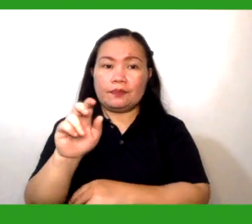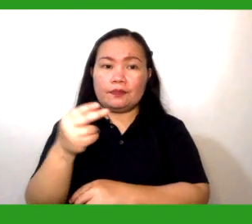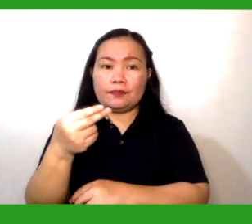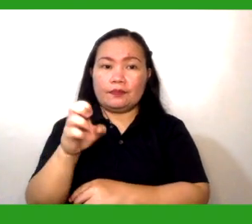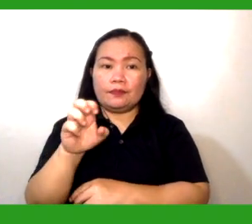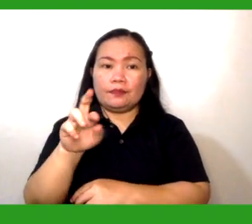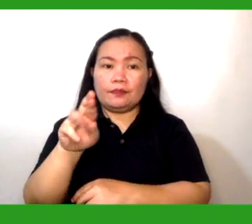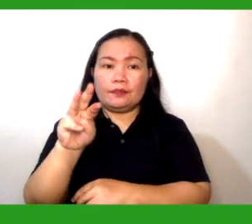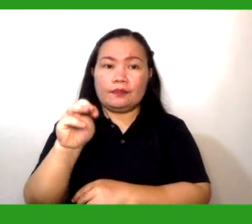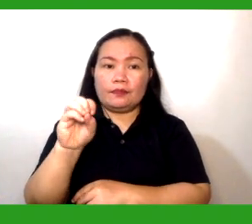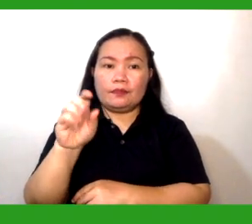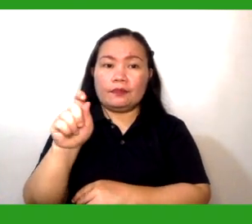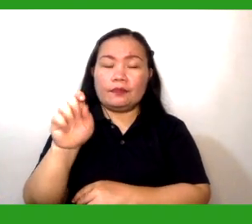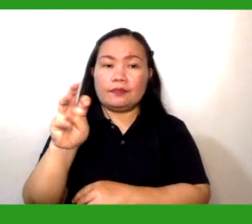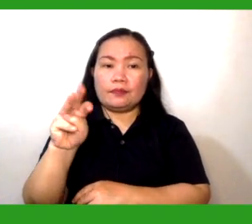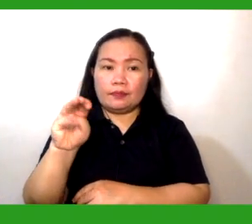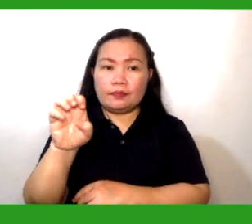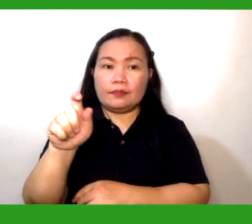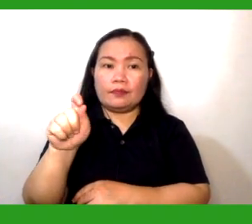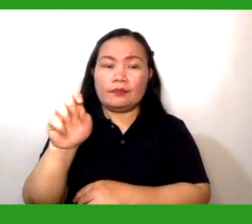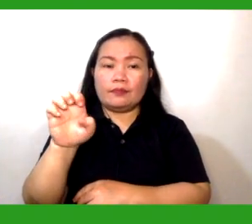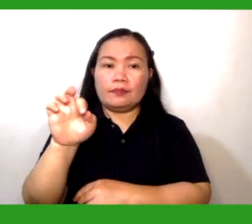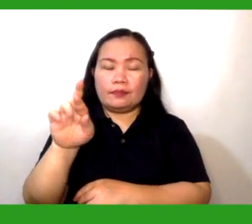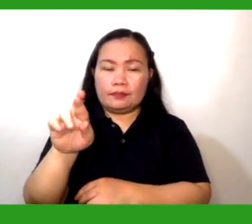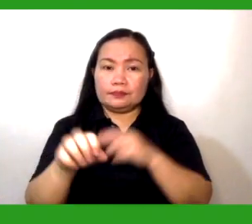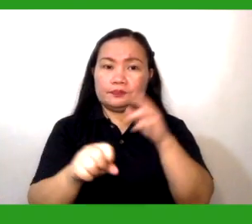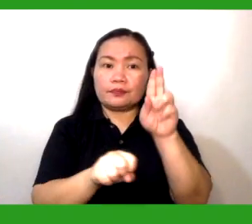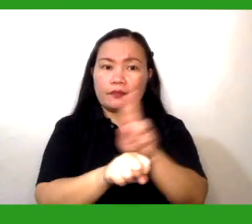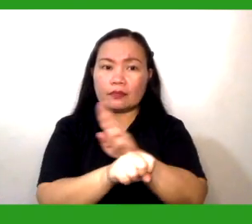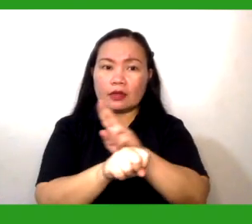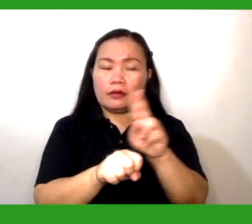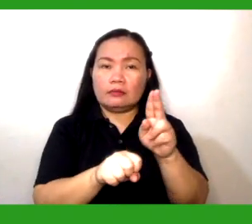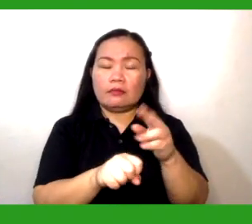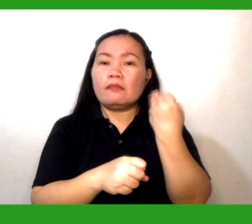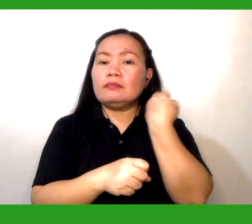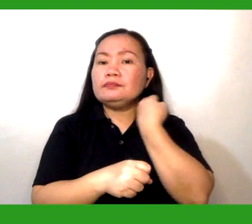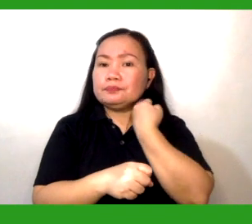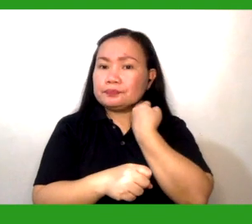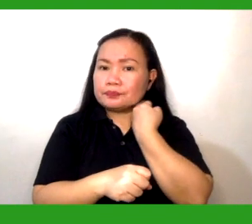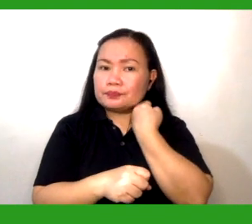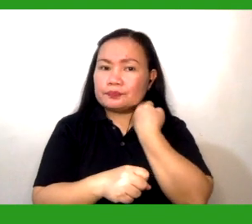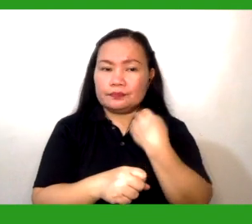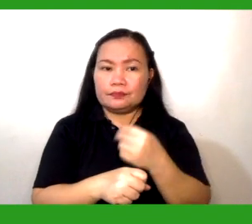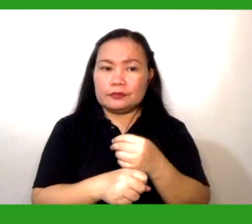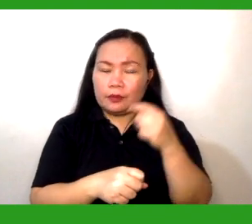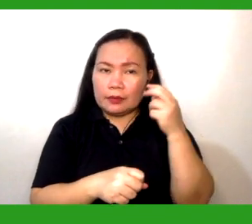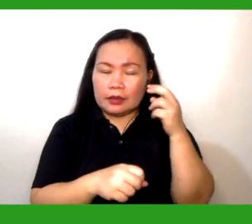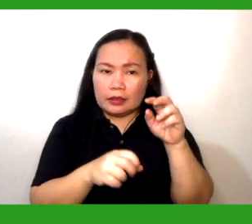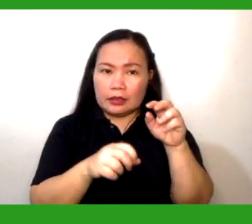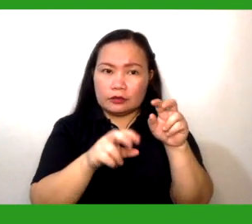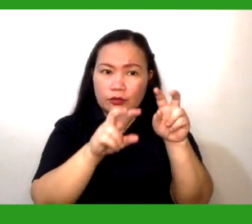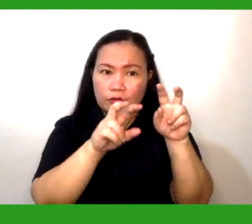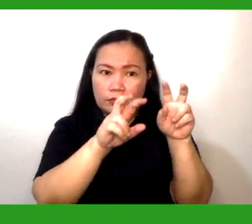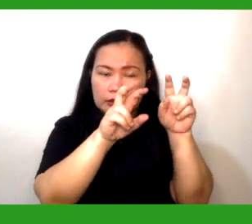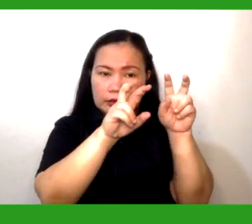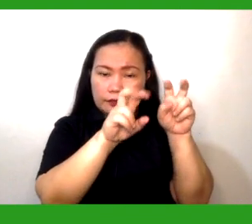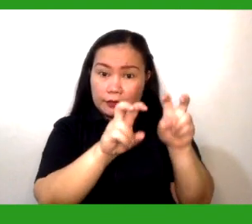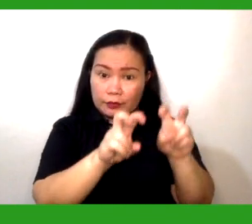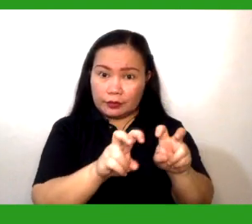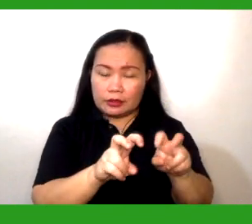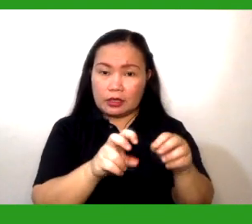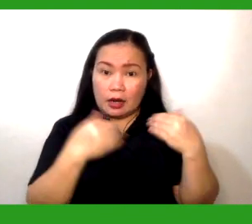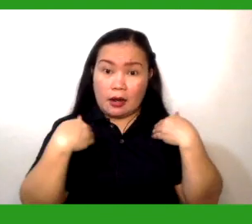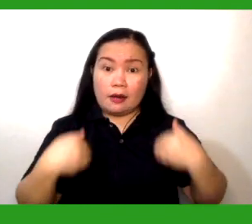rin natin ito kapag meron tayong lalo na kapag may fever para ma-monitor natin yung body